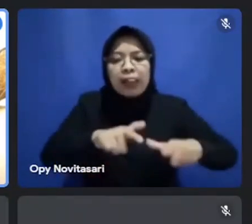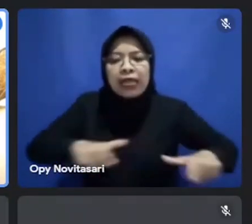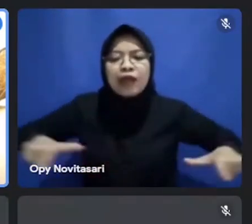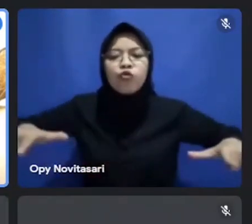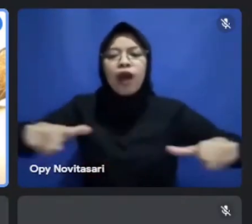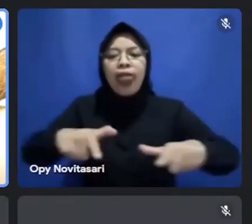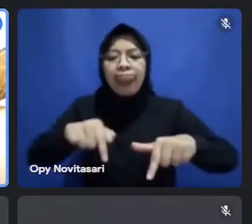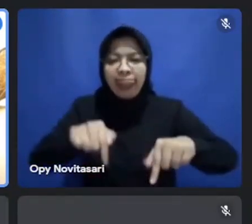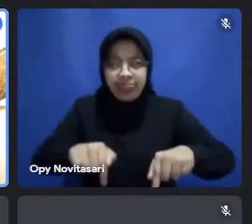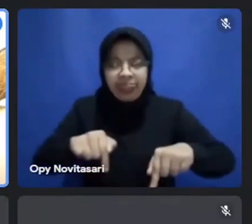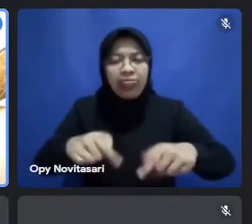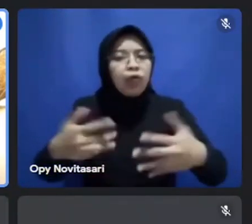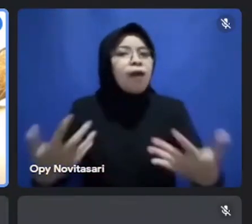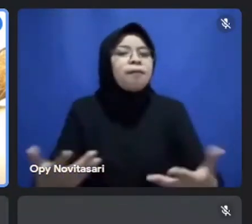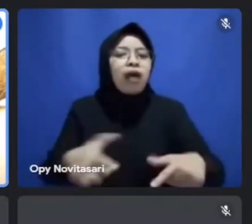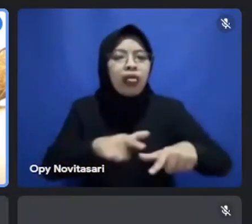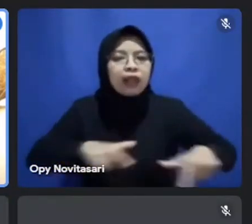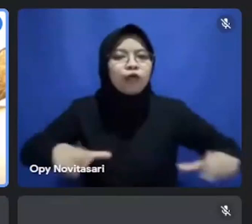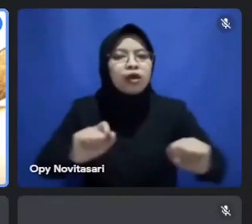EE